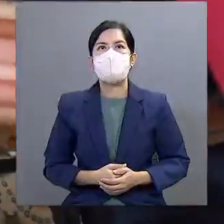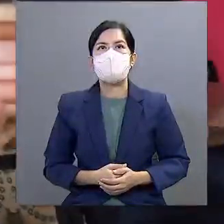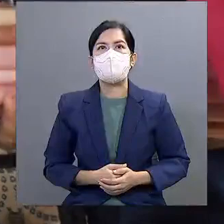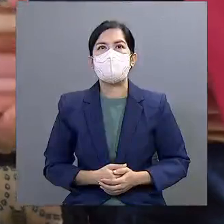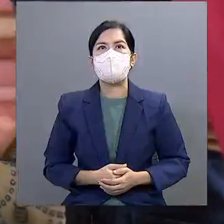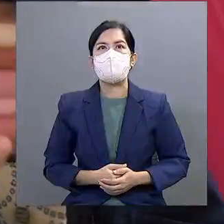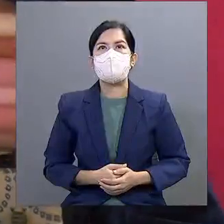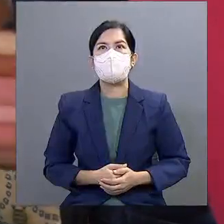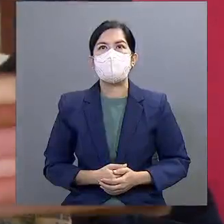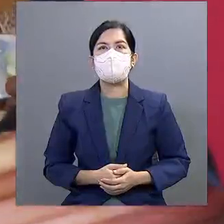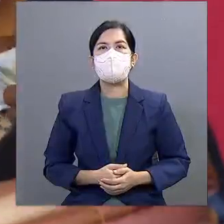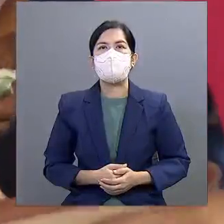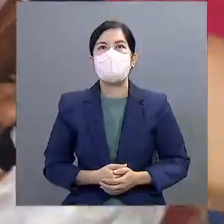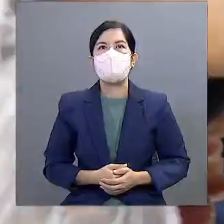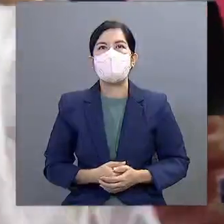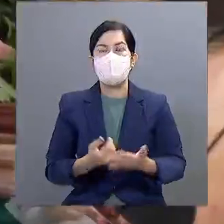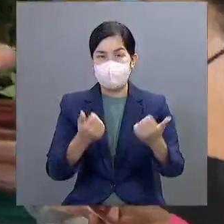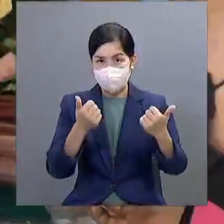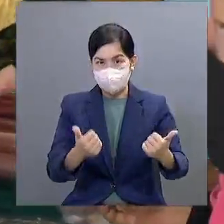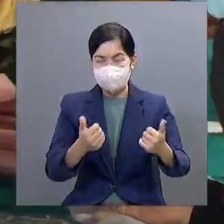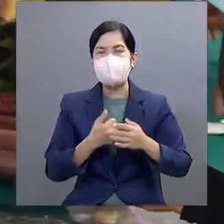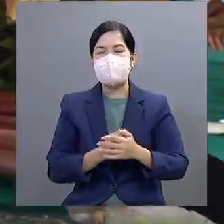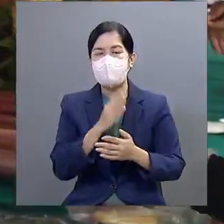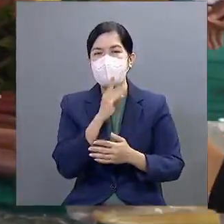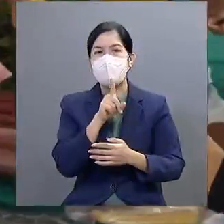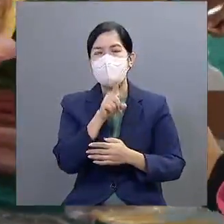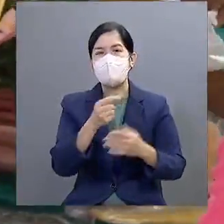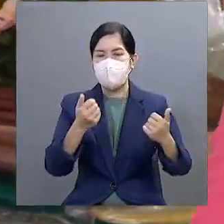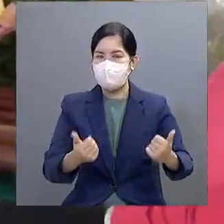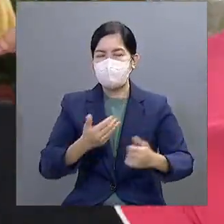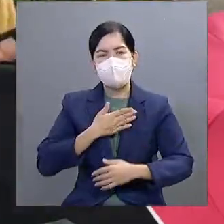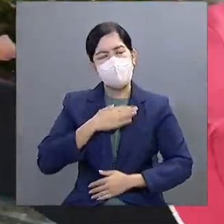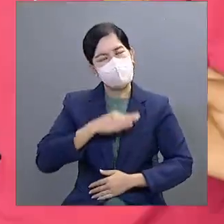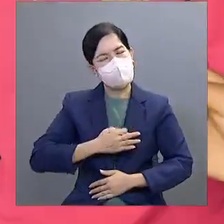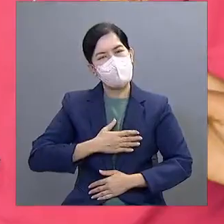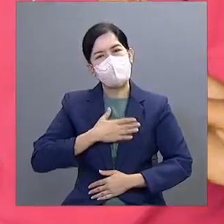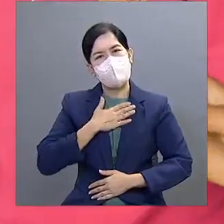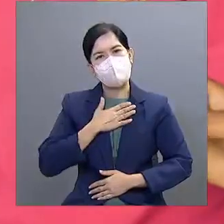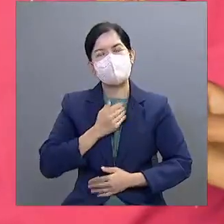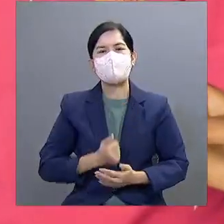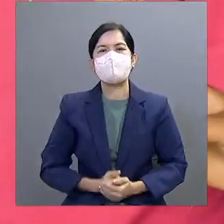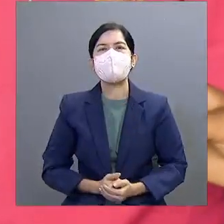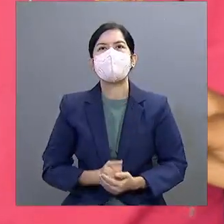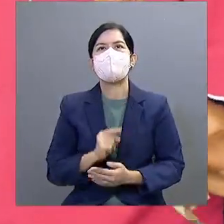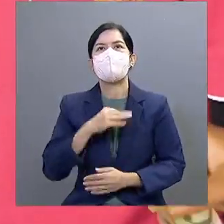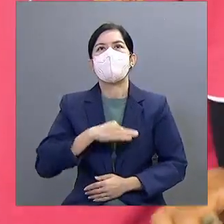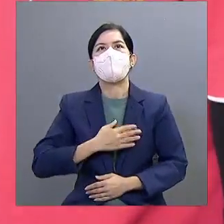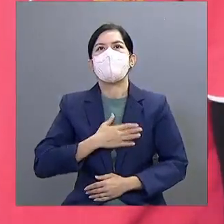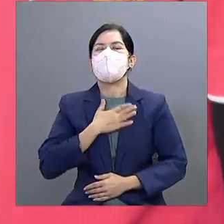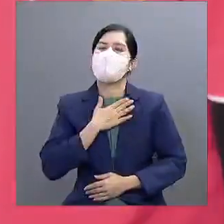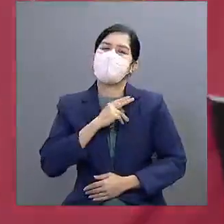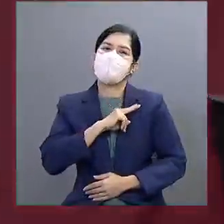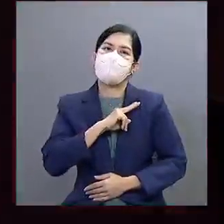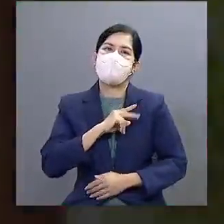ถ้าถามทุกวันนี้ก็เกิดความภาคภูมิอยู่เกิดความภาคภูมิใจในตัวเองอยู่แต่ไม่เคยแสดง